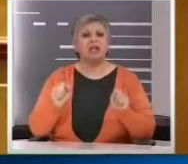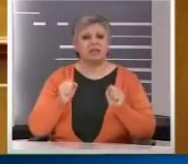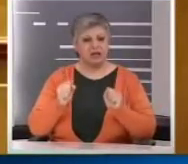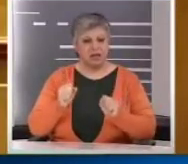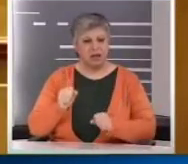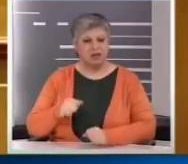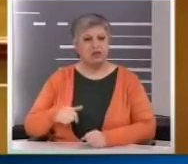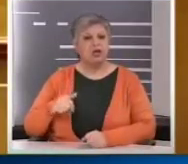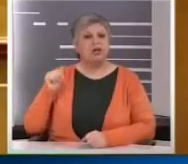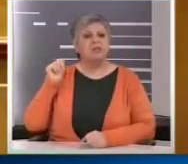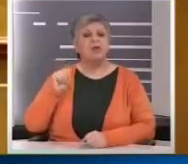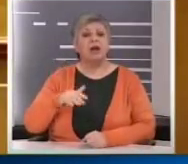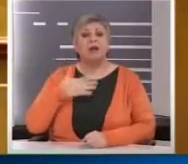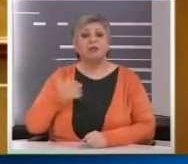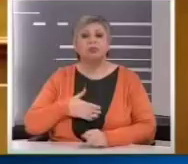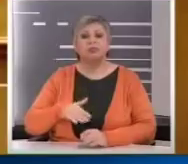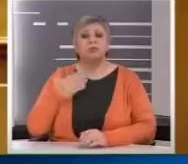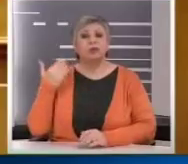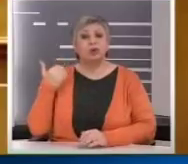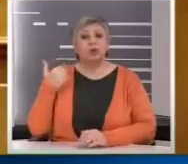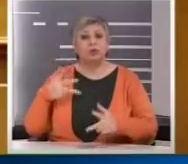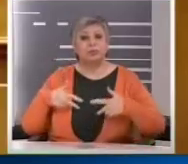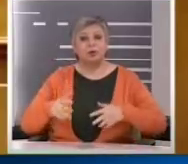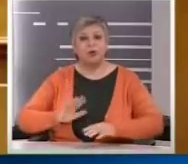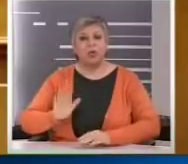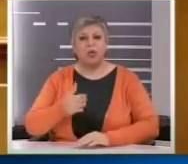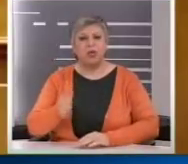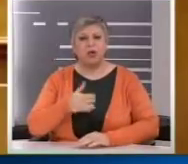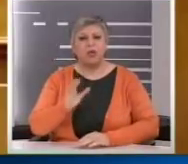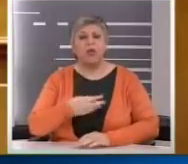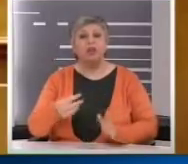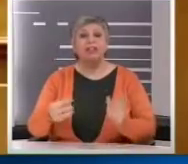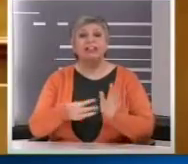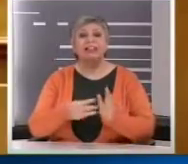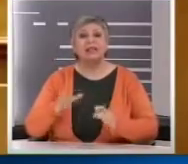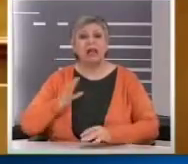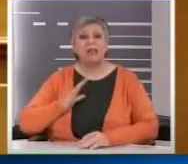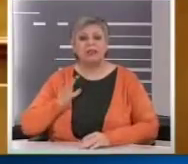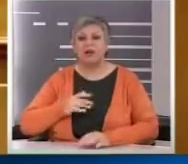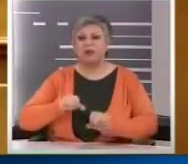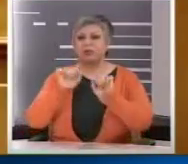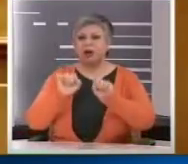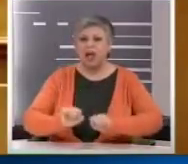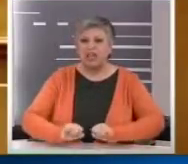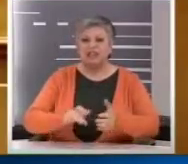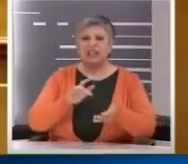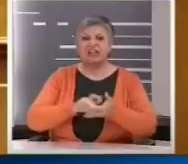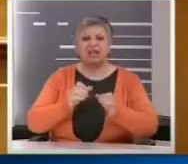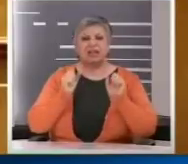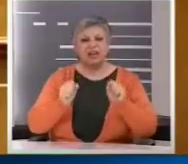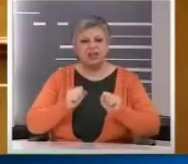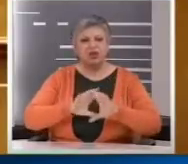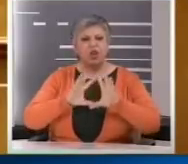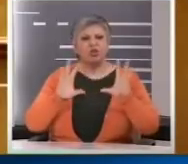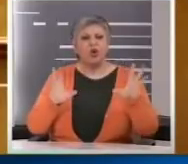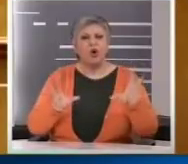εβδομάδα απέλυσε 2.500 ανθρώπους, έκλεισε εκατοντάδες δομές σε όλη τη χώρα και παρέδωσε αυτό το κομμάτι πολύ περισσότερο από ό,τι πριν